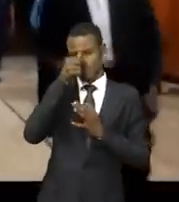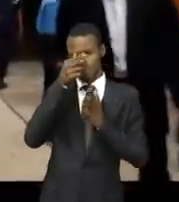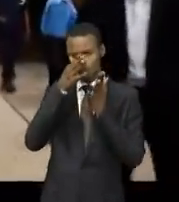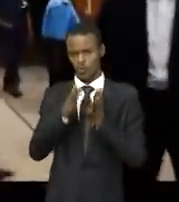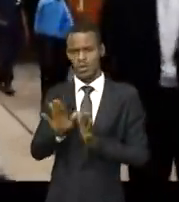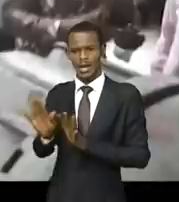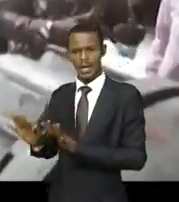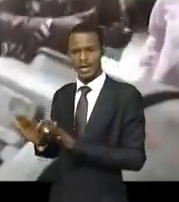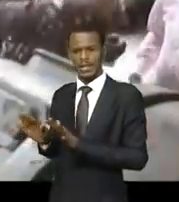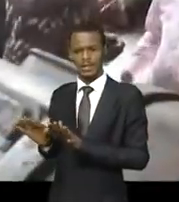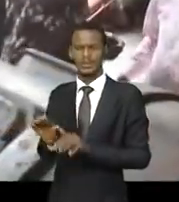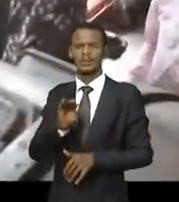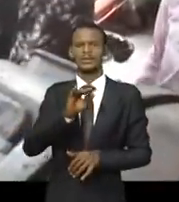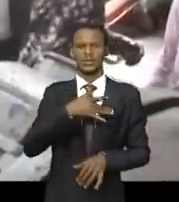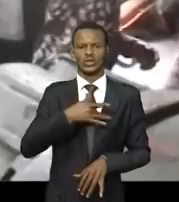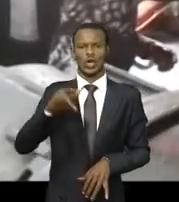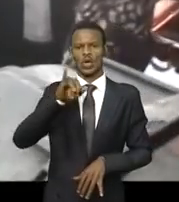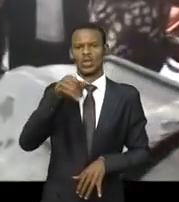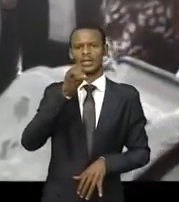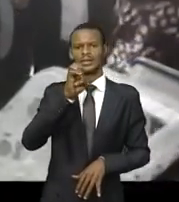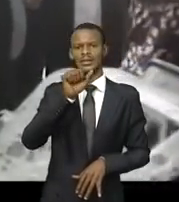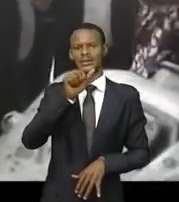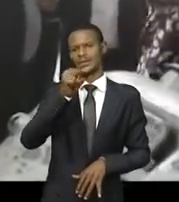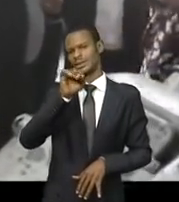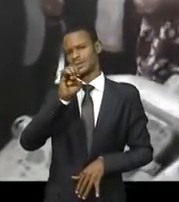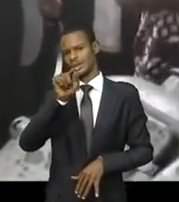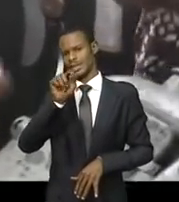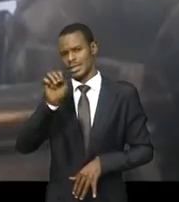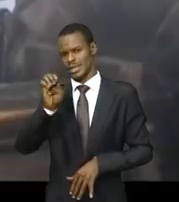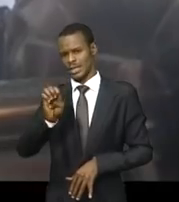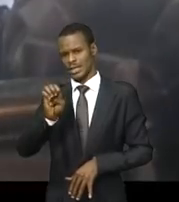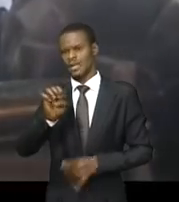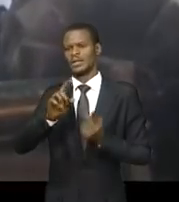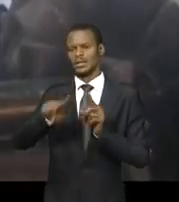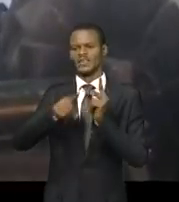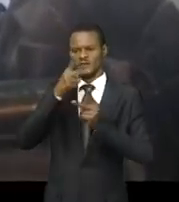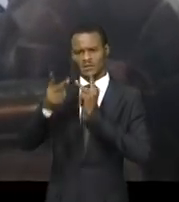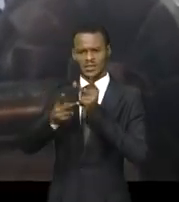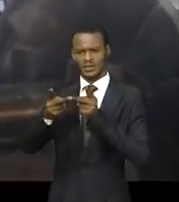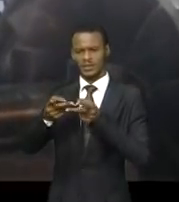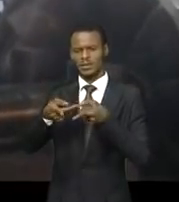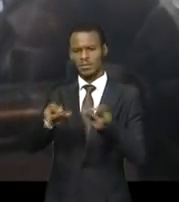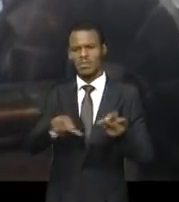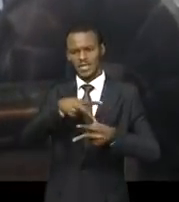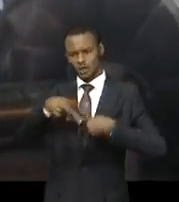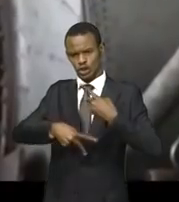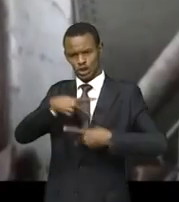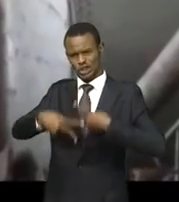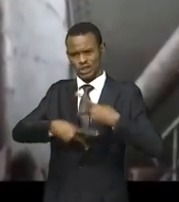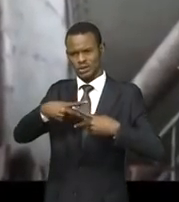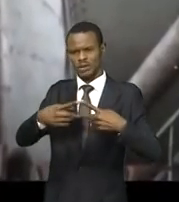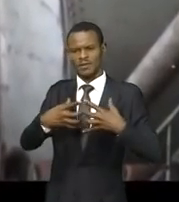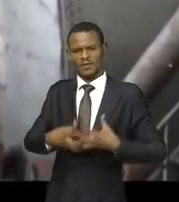la centrale hydroélectrique de Tchala située à 30 km à l'est de la ville de Mbujimaï. Visite qui a permis à